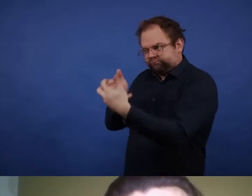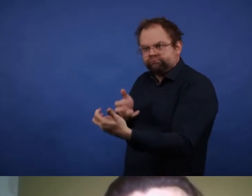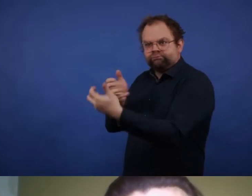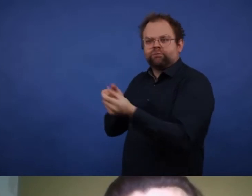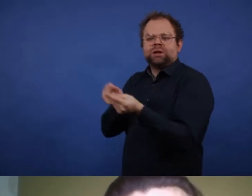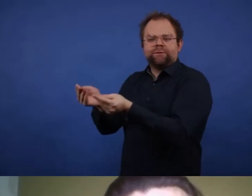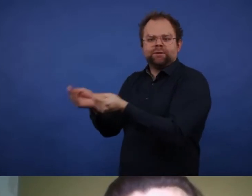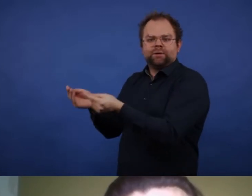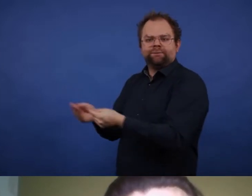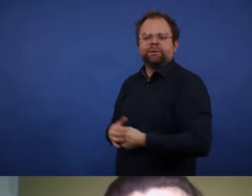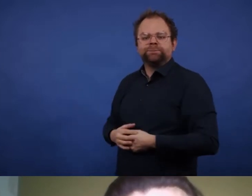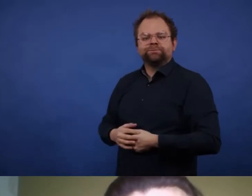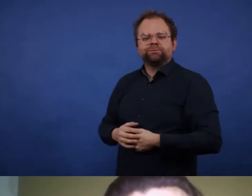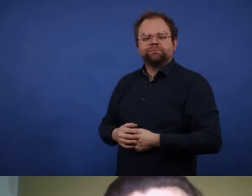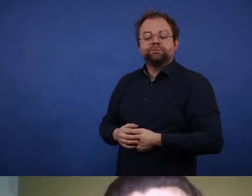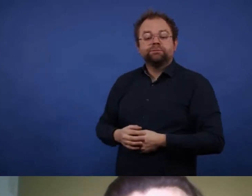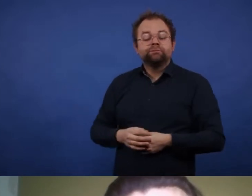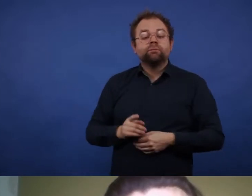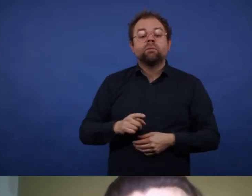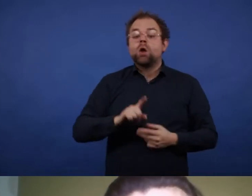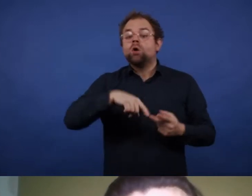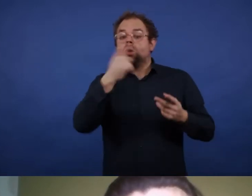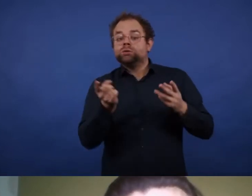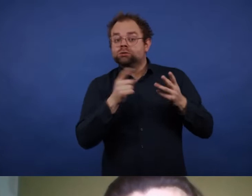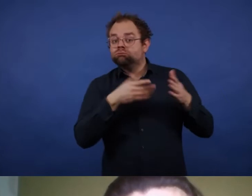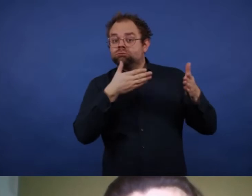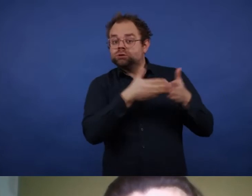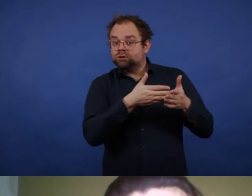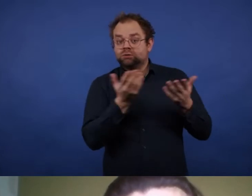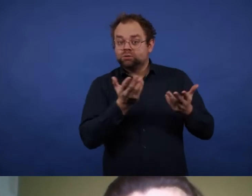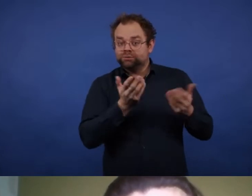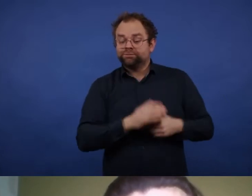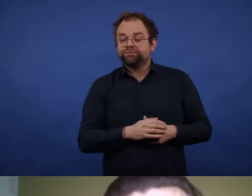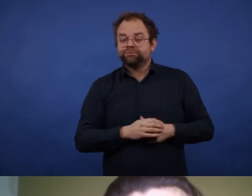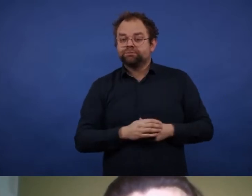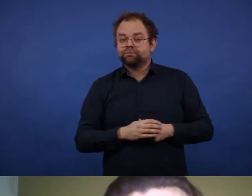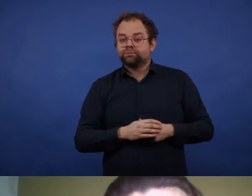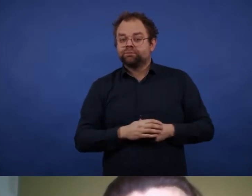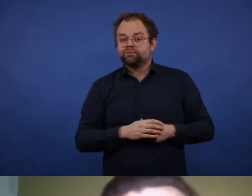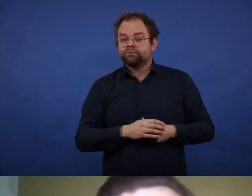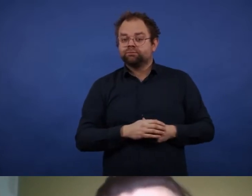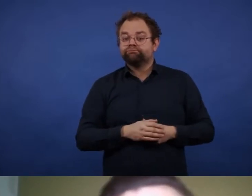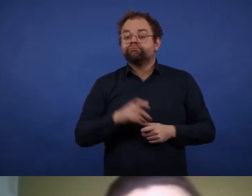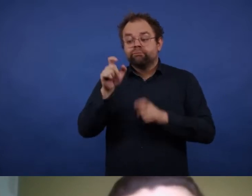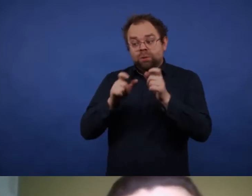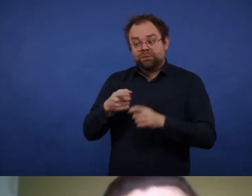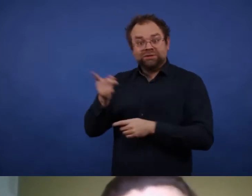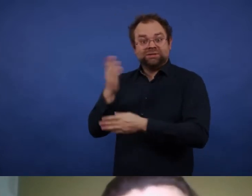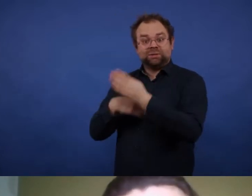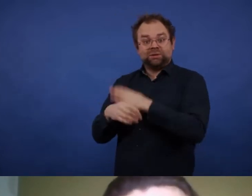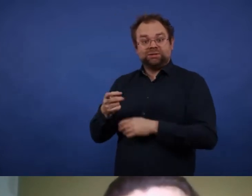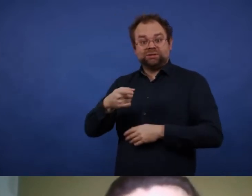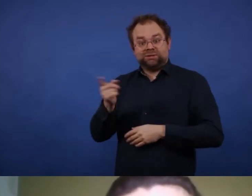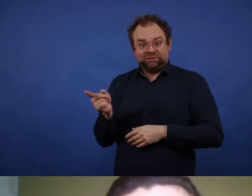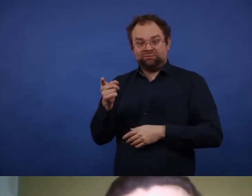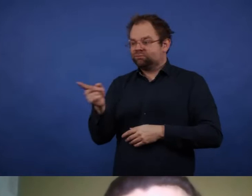included in في the governmental plans that are established in times of crises. So people with